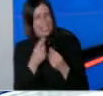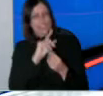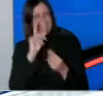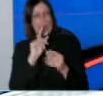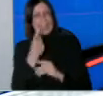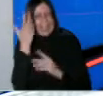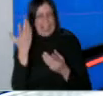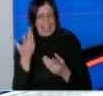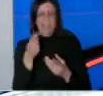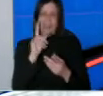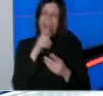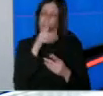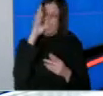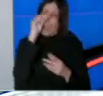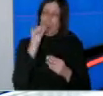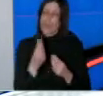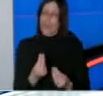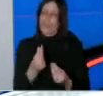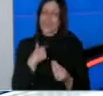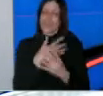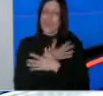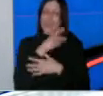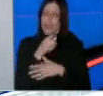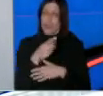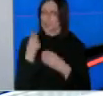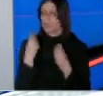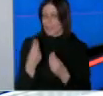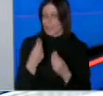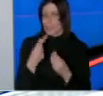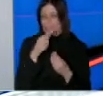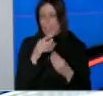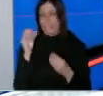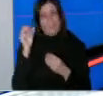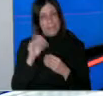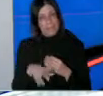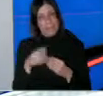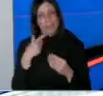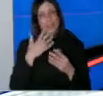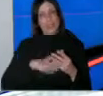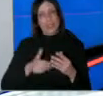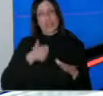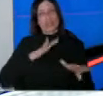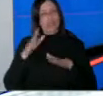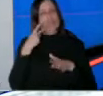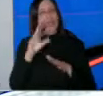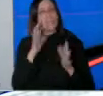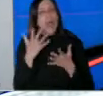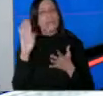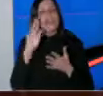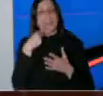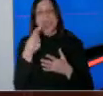כן. אבל הוא בחור טוב ואני אוהב אותו. בוא, שנייה, אני רוצה, נכנסת? שלך אני רוצה את ראש הממשלה. תראו רגע מה ביבי